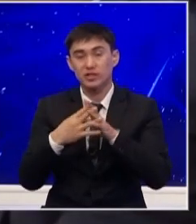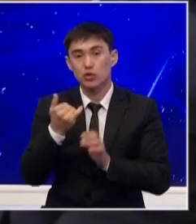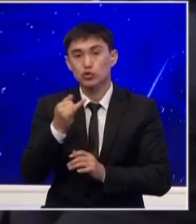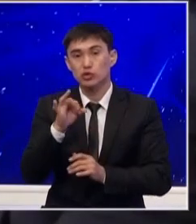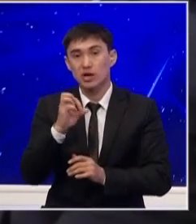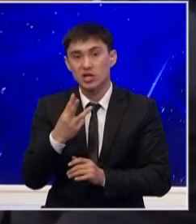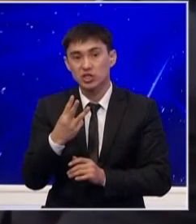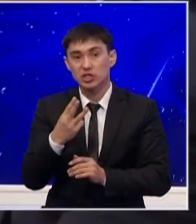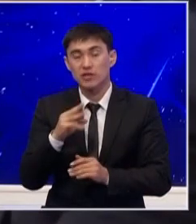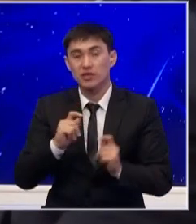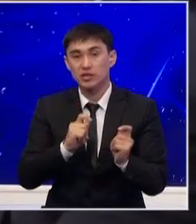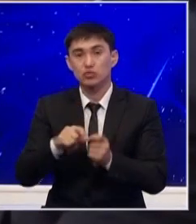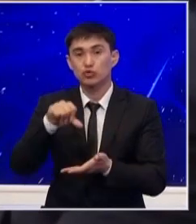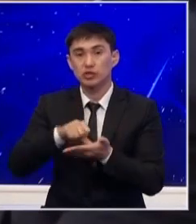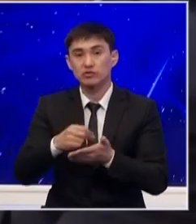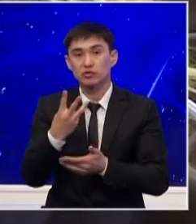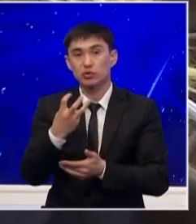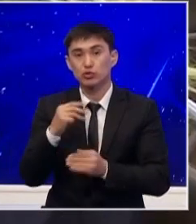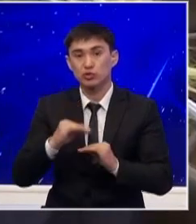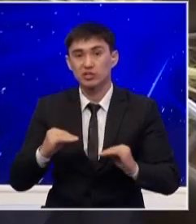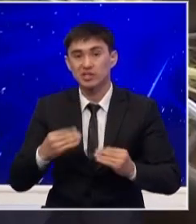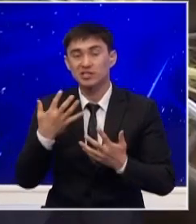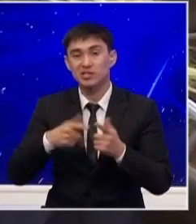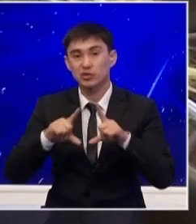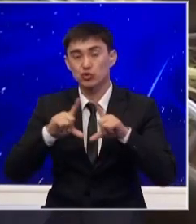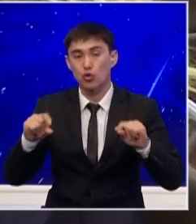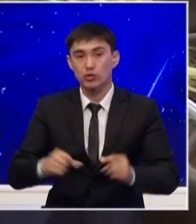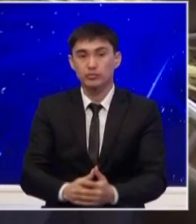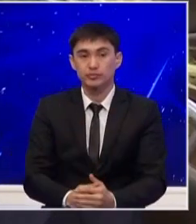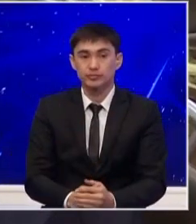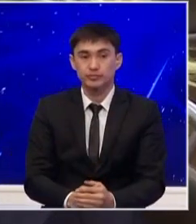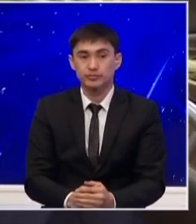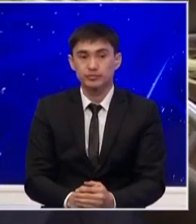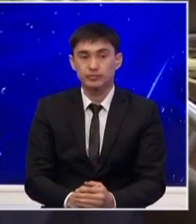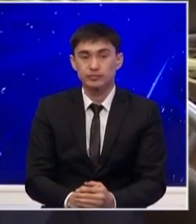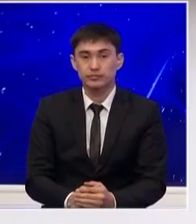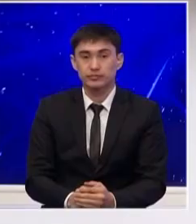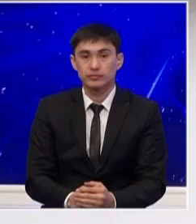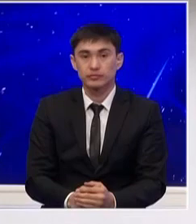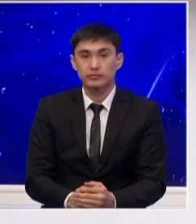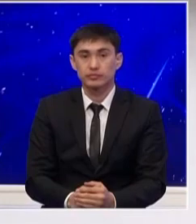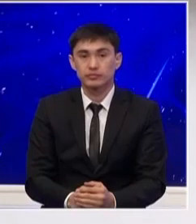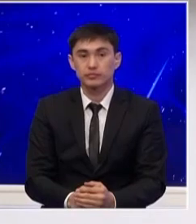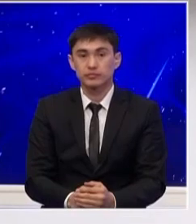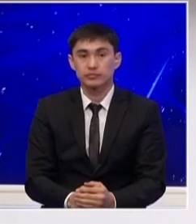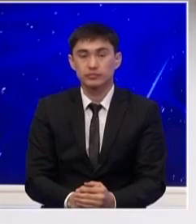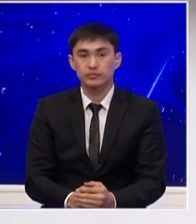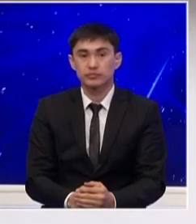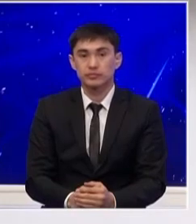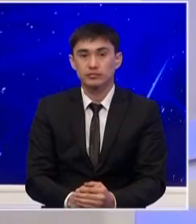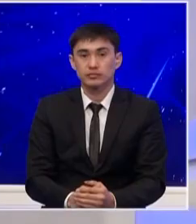в награждении примут участие около 300 учащихся средних школ. Аделя Кжаркенова, Хангельда Ахметханов, телеканал «Жетсу».